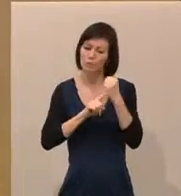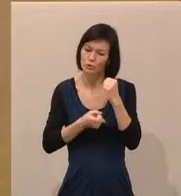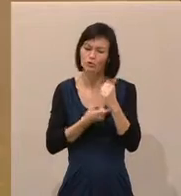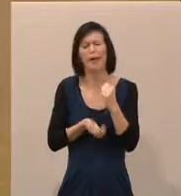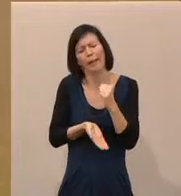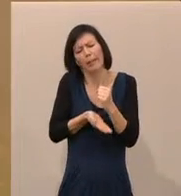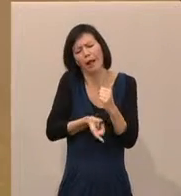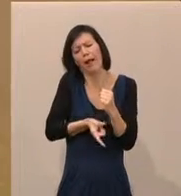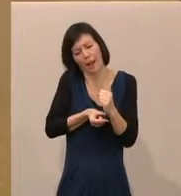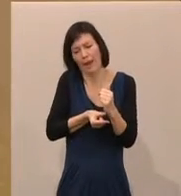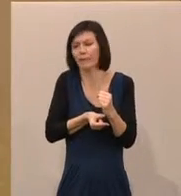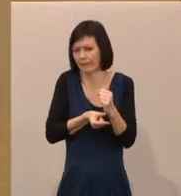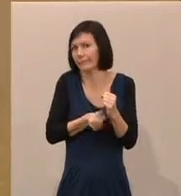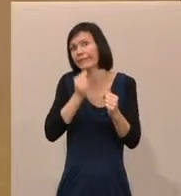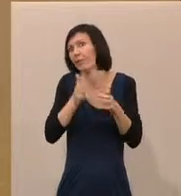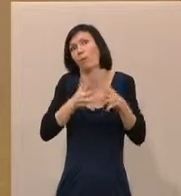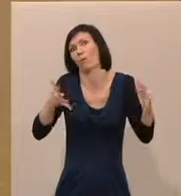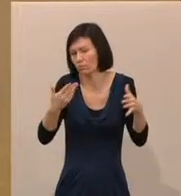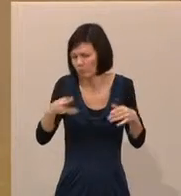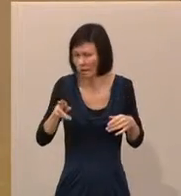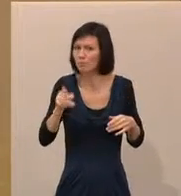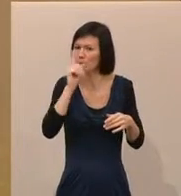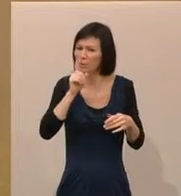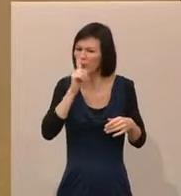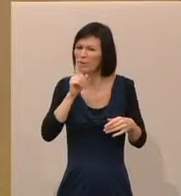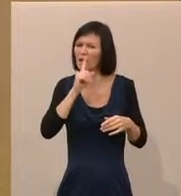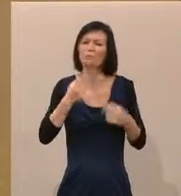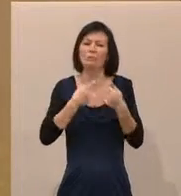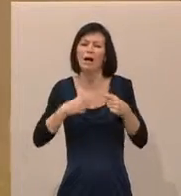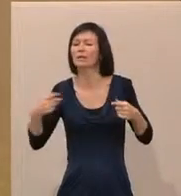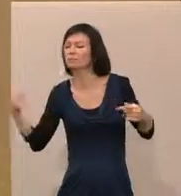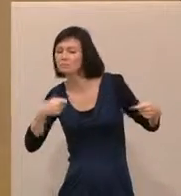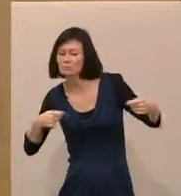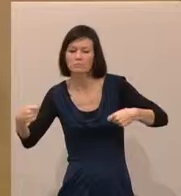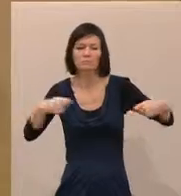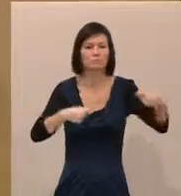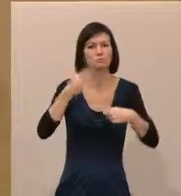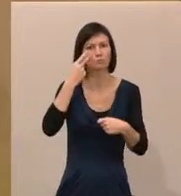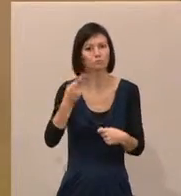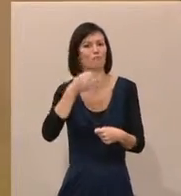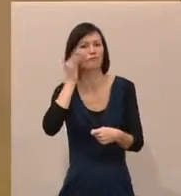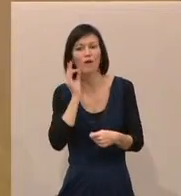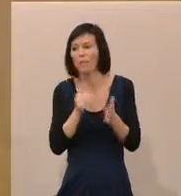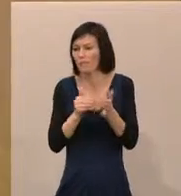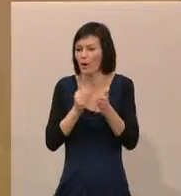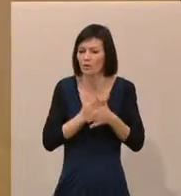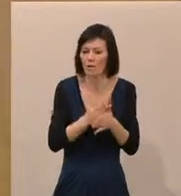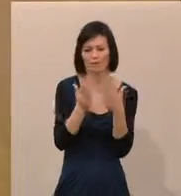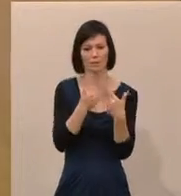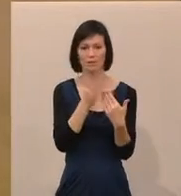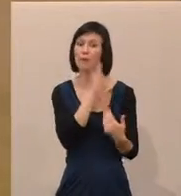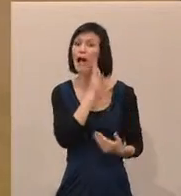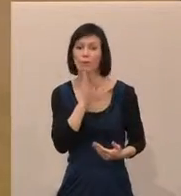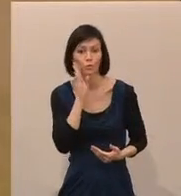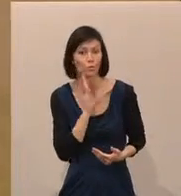mit Querfinanzierungen alles aufrechtzuerhalten, was Frauen benötigen, wenn sie Hilfe brauchen, nämlich Hilfe anonym